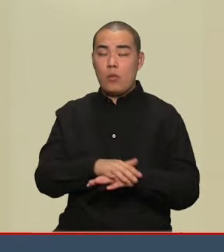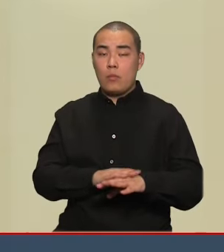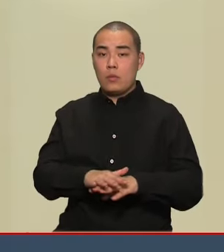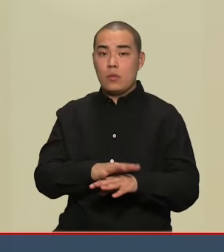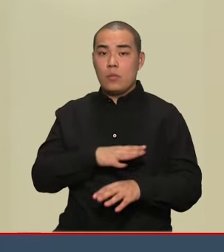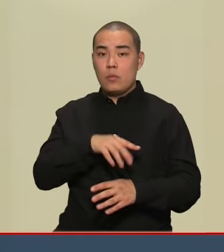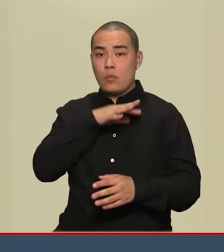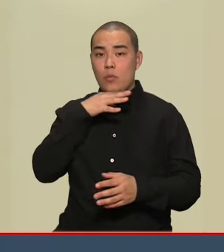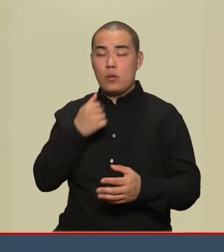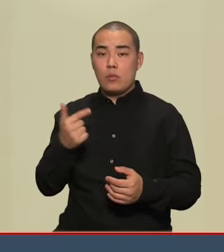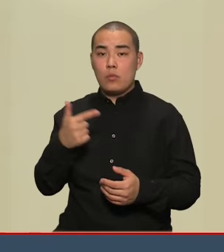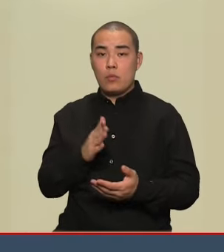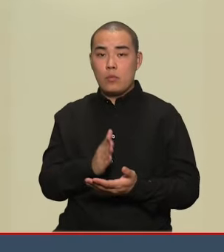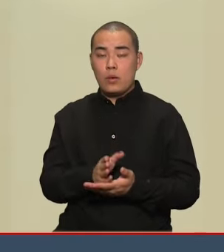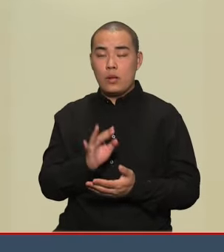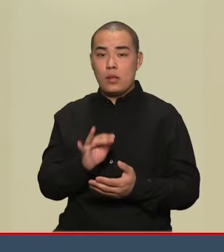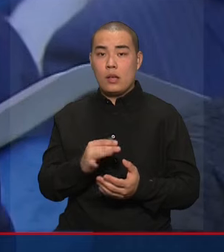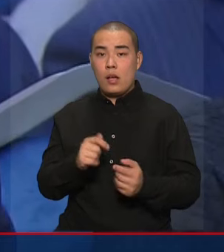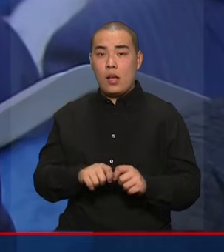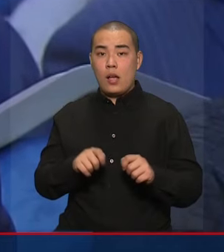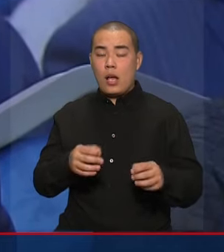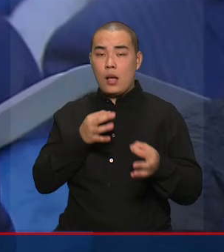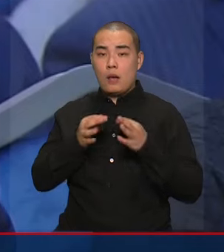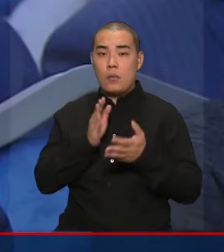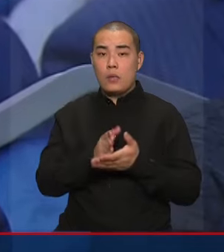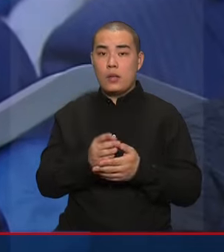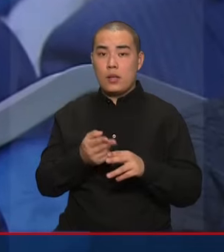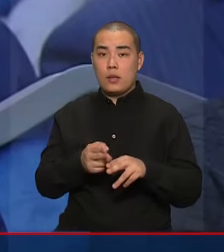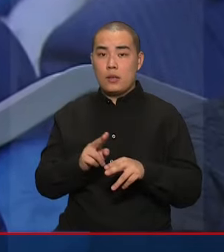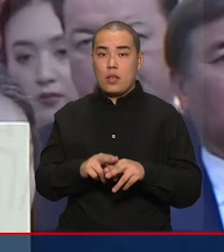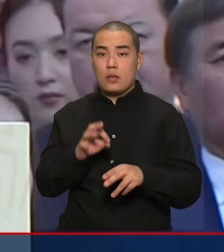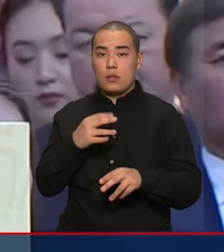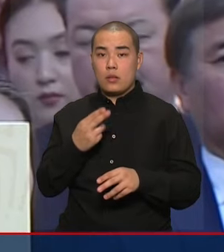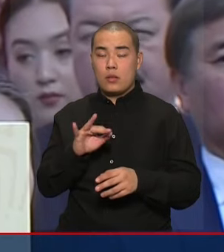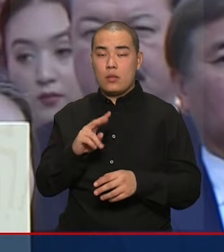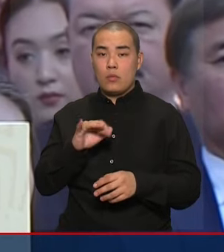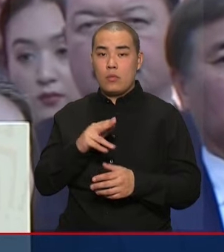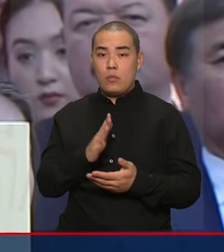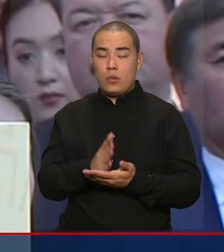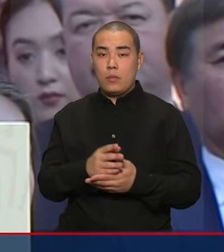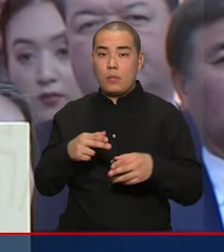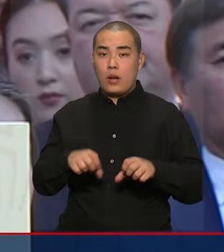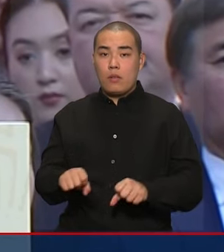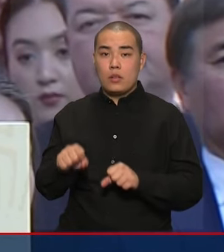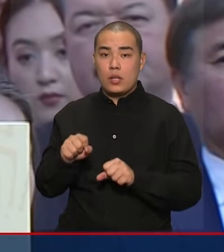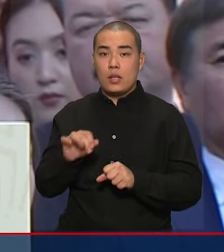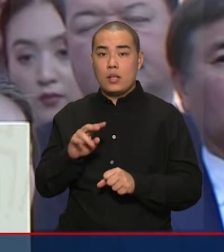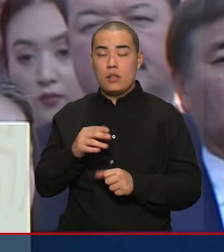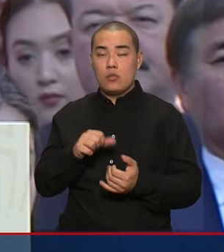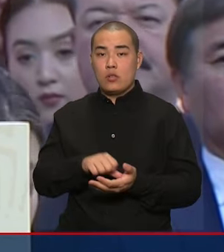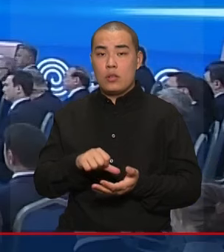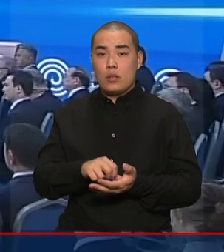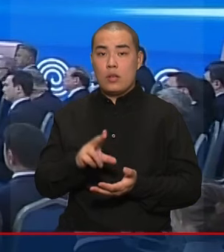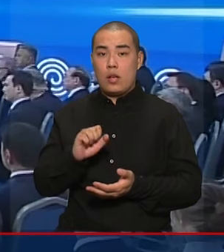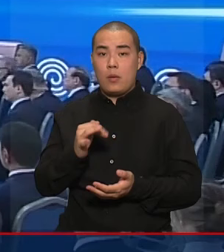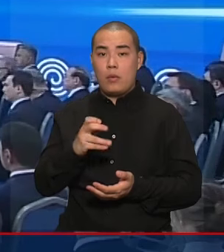много проявлений жестокости, и пора открыто говорить об этих социальных недугах. А известная правозащитница и член национального курултая